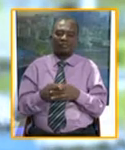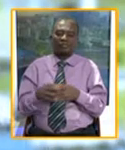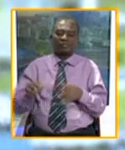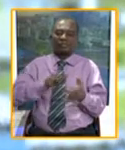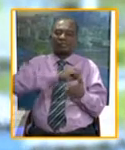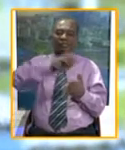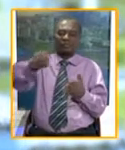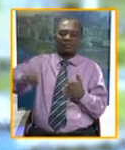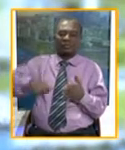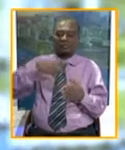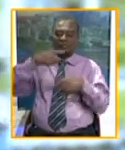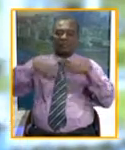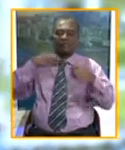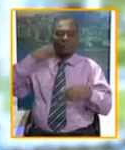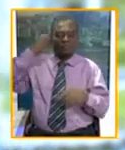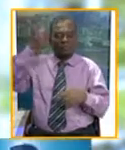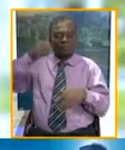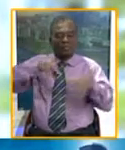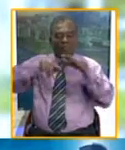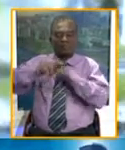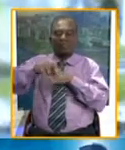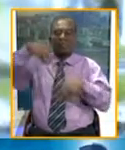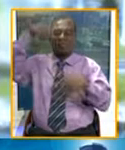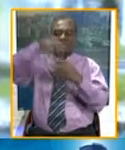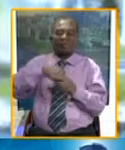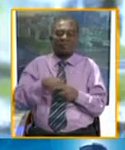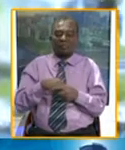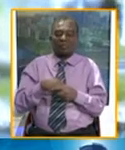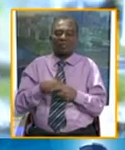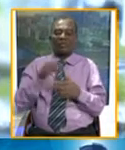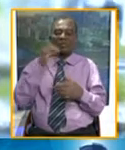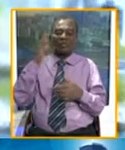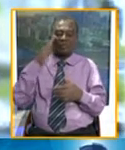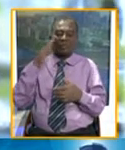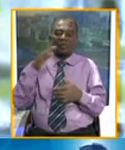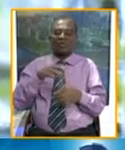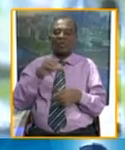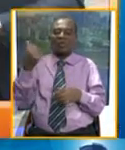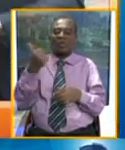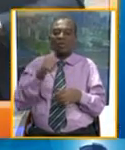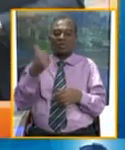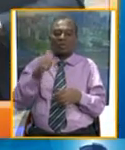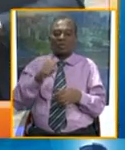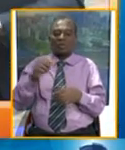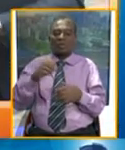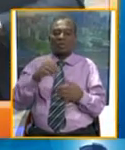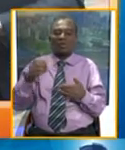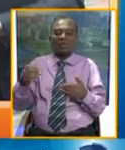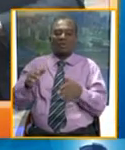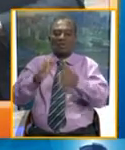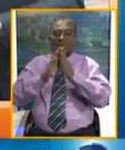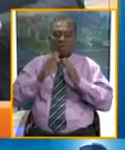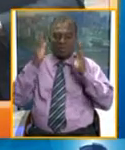Eux vont bientôt intégrer leur maison construite dans les normes. Une dizaine de souscripteurs des résidences Concorde